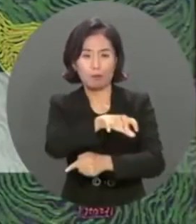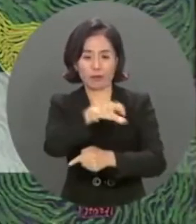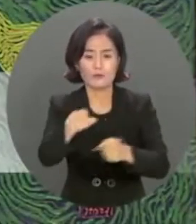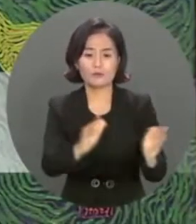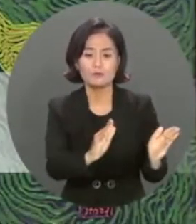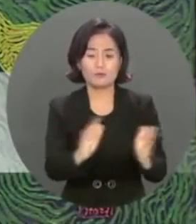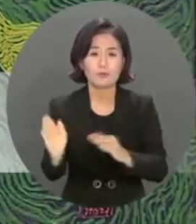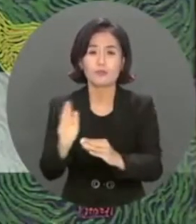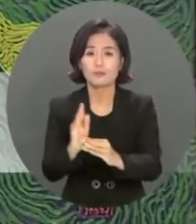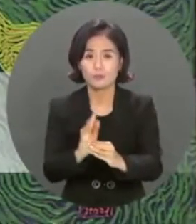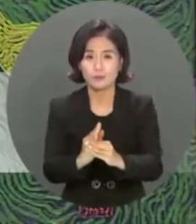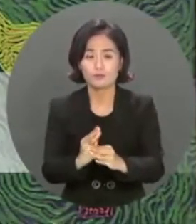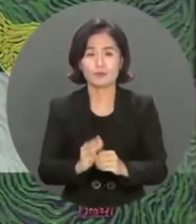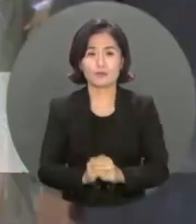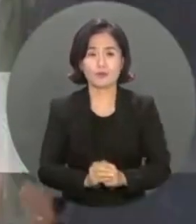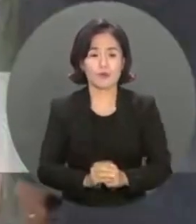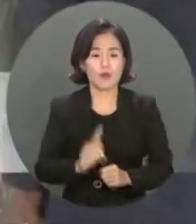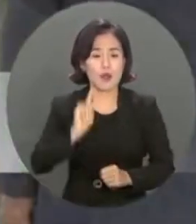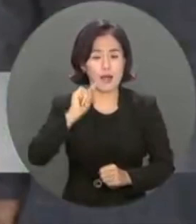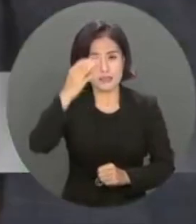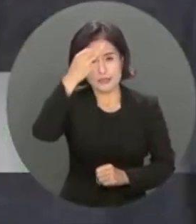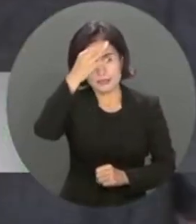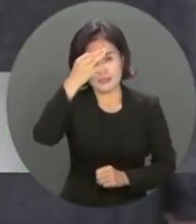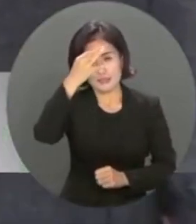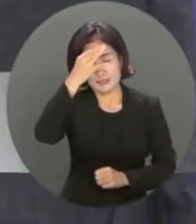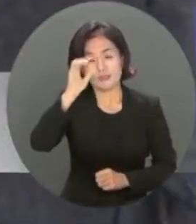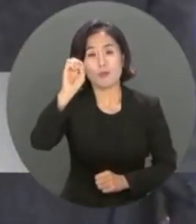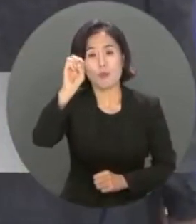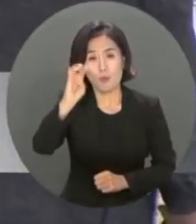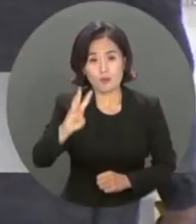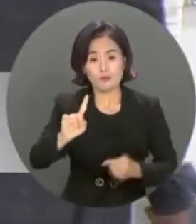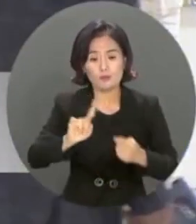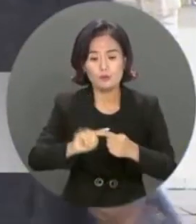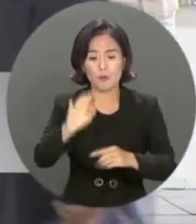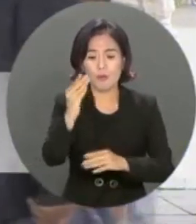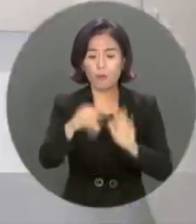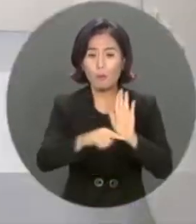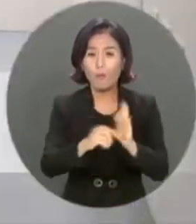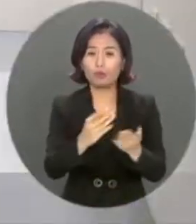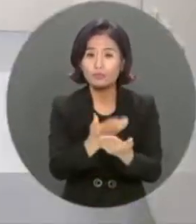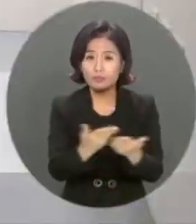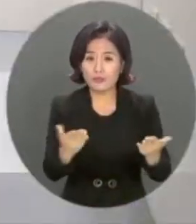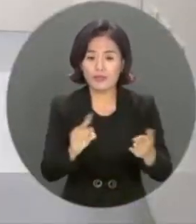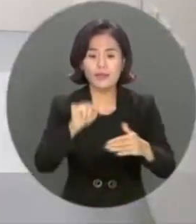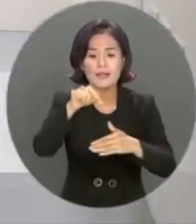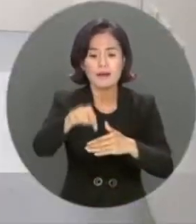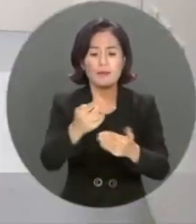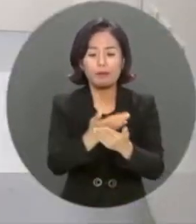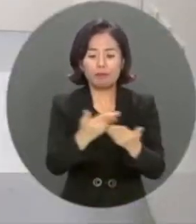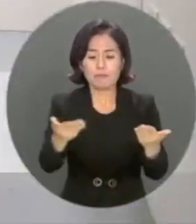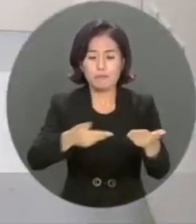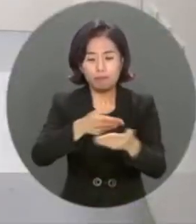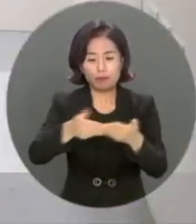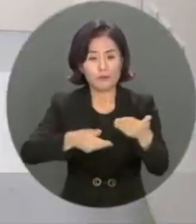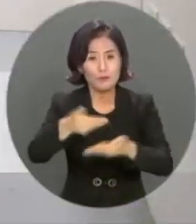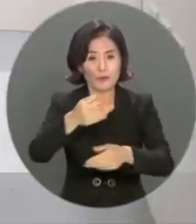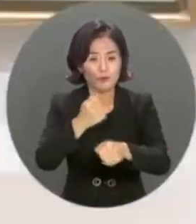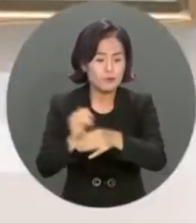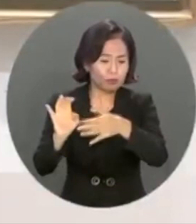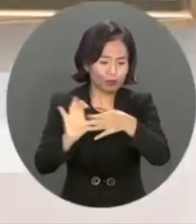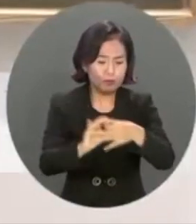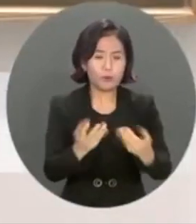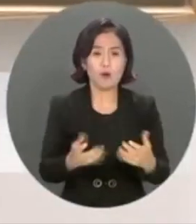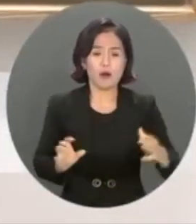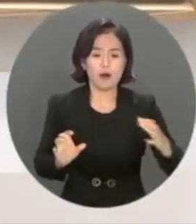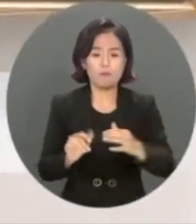마련하고 있습니다 아태 23 3국은 본전시 외에 나라 술시 과의 지속적인 교류